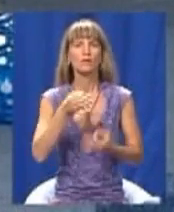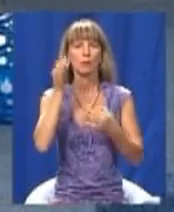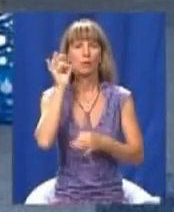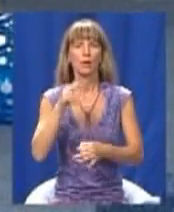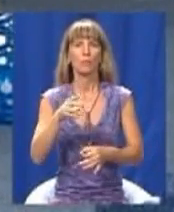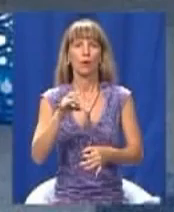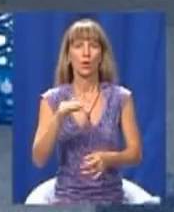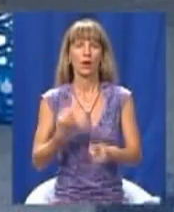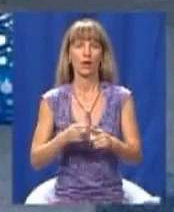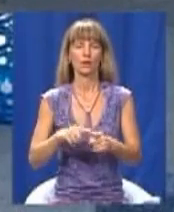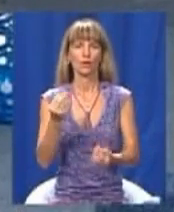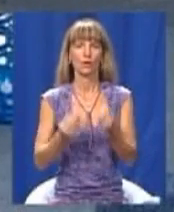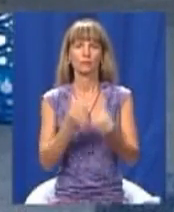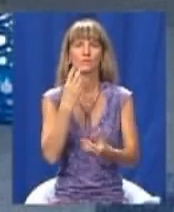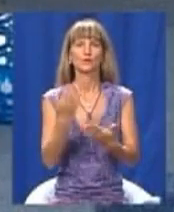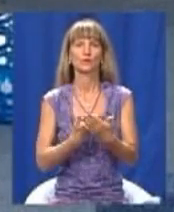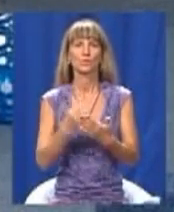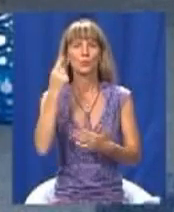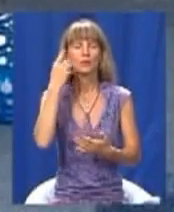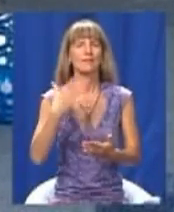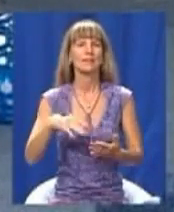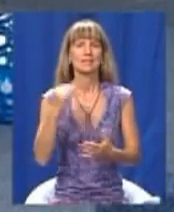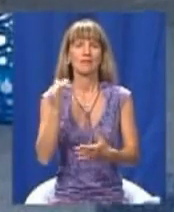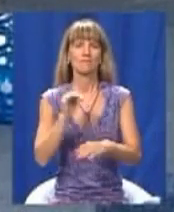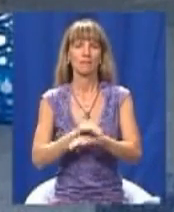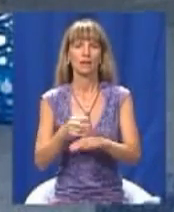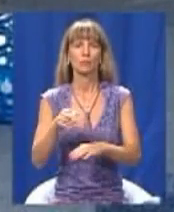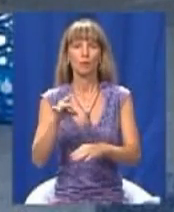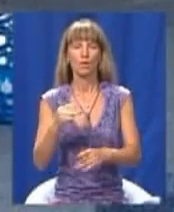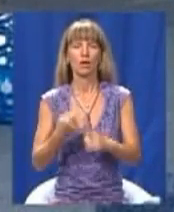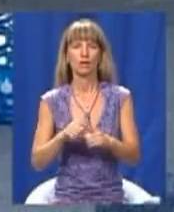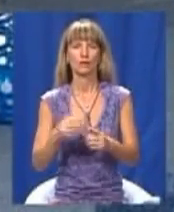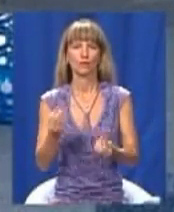вам просто зараз переглянути сюжет та дізнатися усі цікаві факти про цю гру.